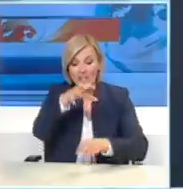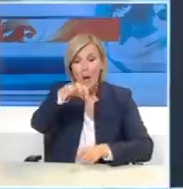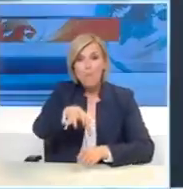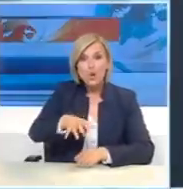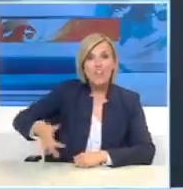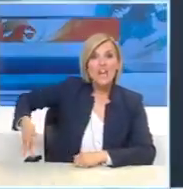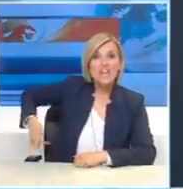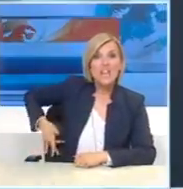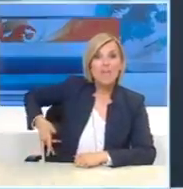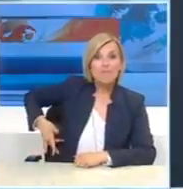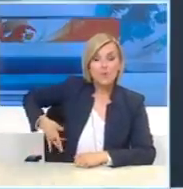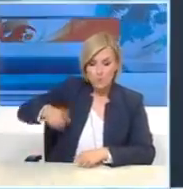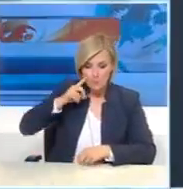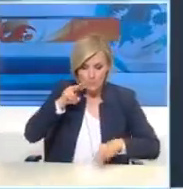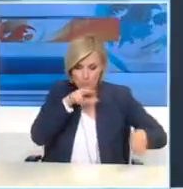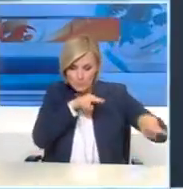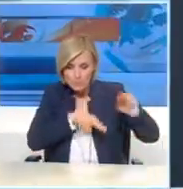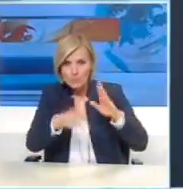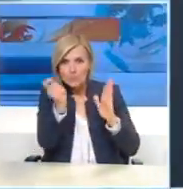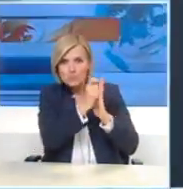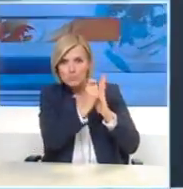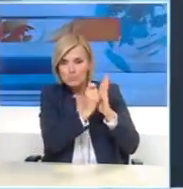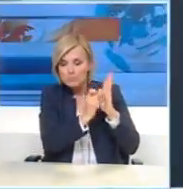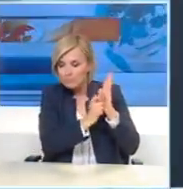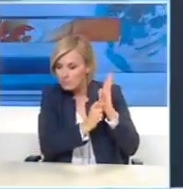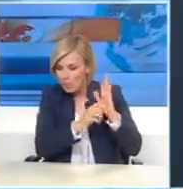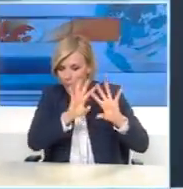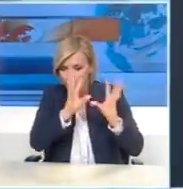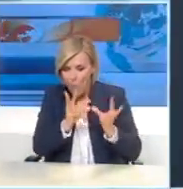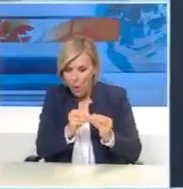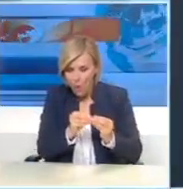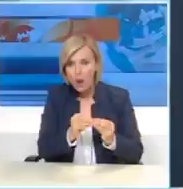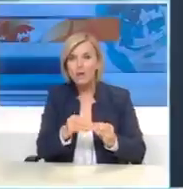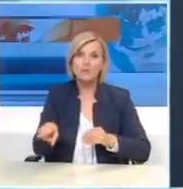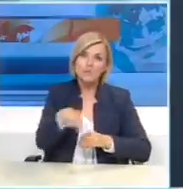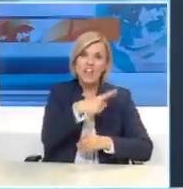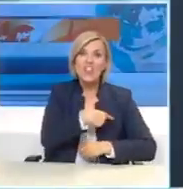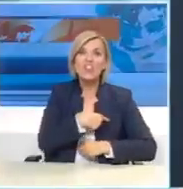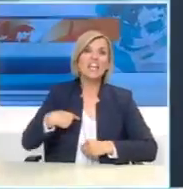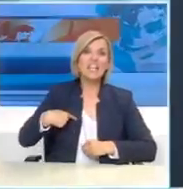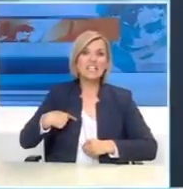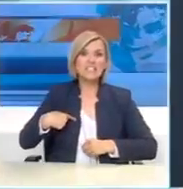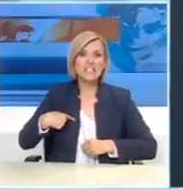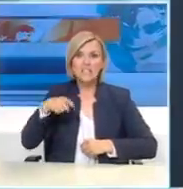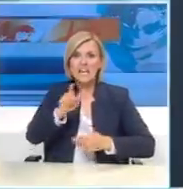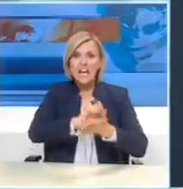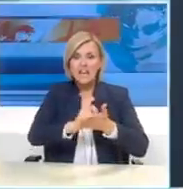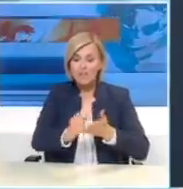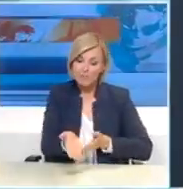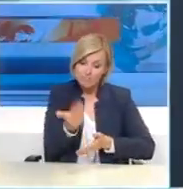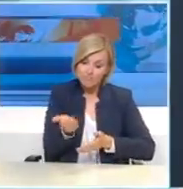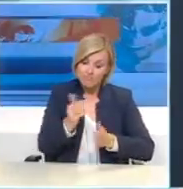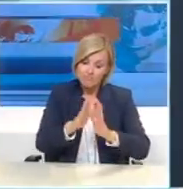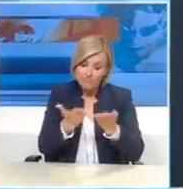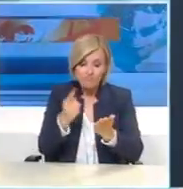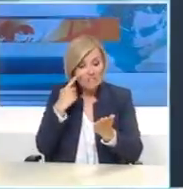Εξέτασε στελέχη της διοίκησης κλινικής, κατέγραψε τα αρχικά ευρήματα και εγχείρησε στη διοίκηση της κλινικής φύλο ελέγχου για την αναζήτηση των απαραίτητων στοιχείων